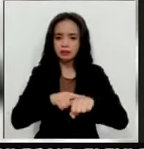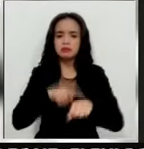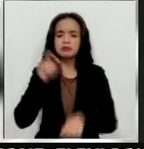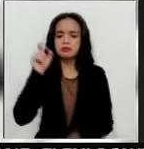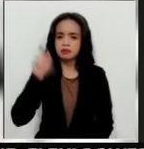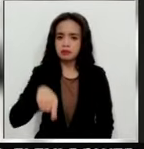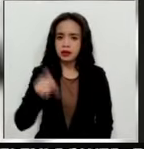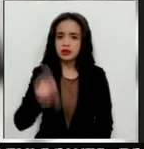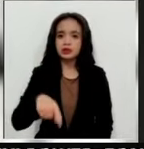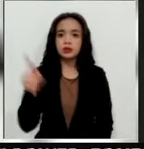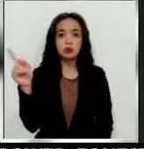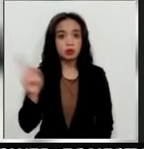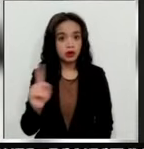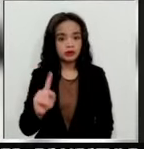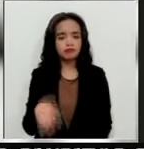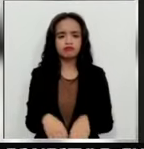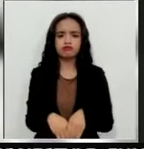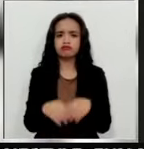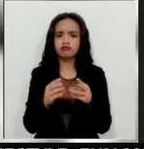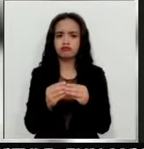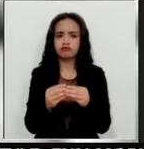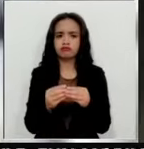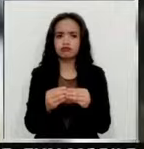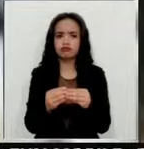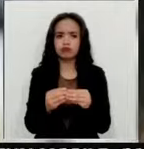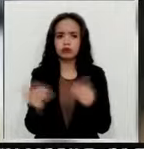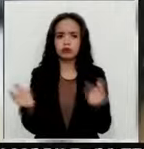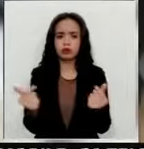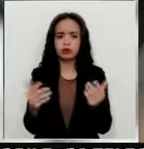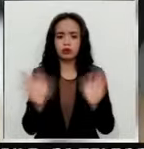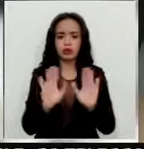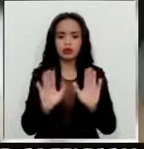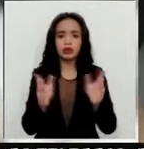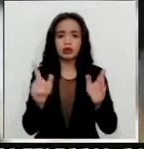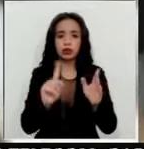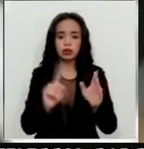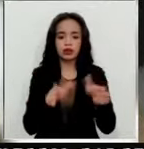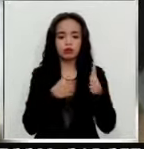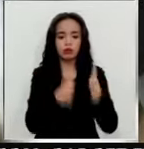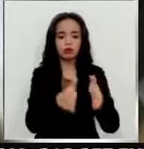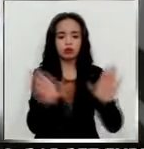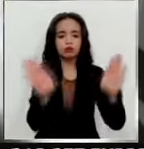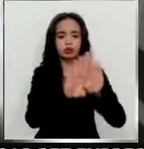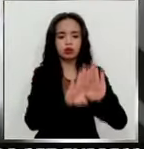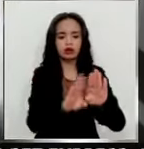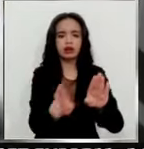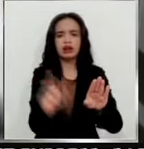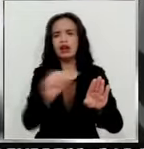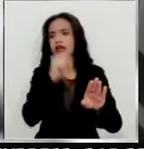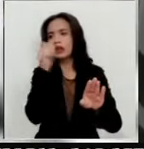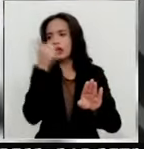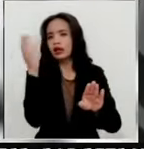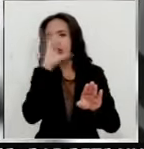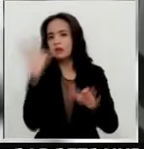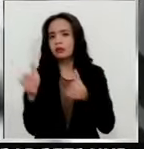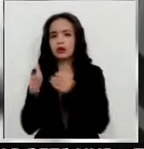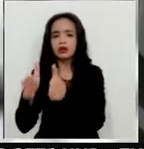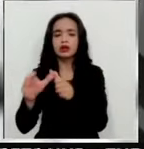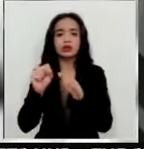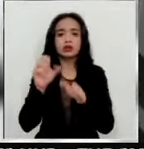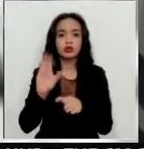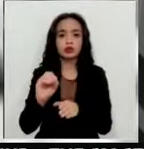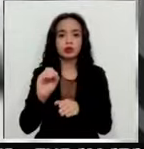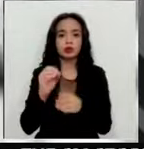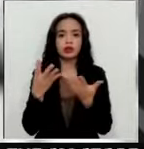address, close and abandon that section of the road and make another road para mabigyan na ng peace ang mga namatayan